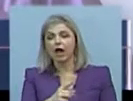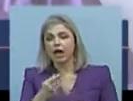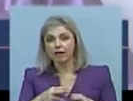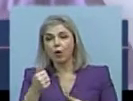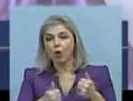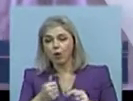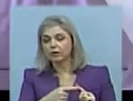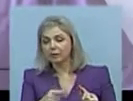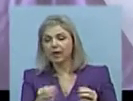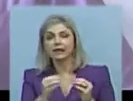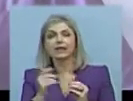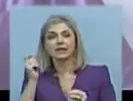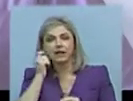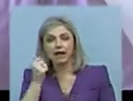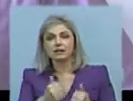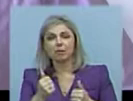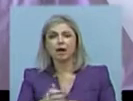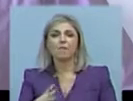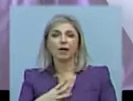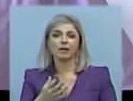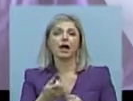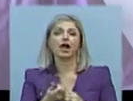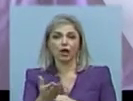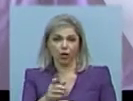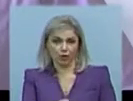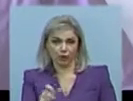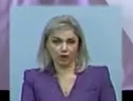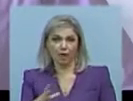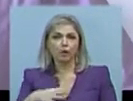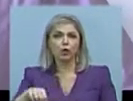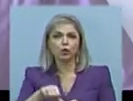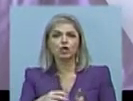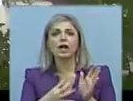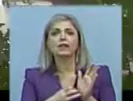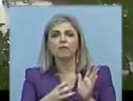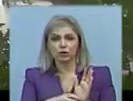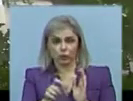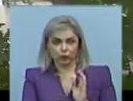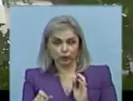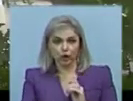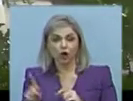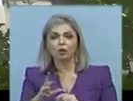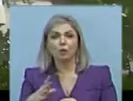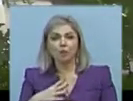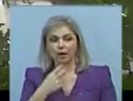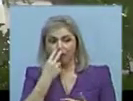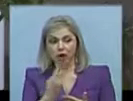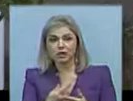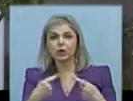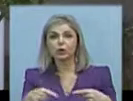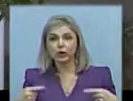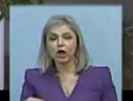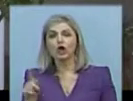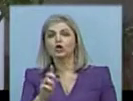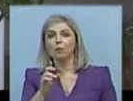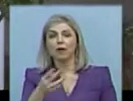років. У ньому змагалася велика кількість людей. За цей час у конкурсі брали участь понад 9 сотень містян. Для того, аби це можна було показати іншим, для того,